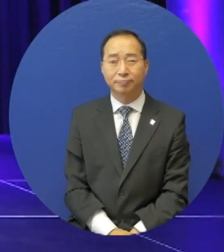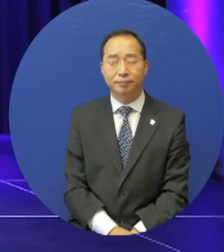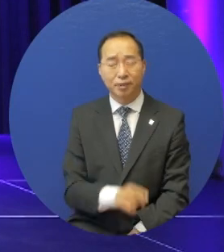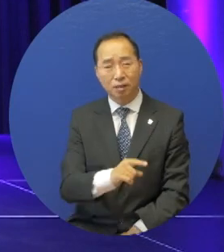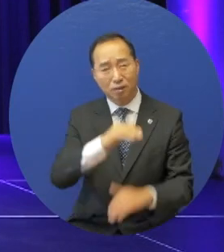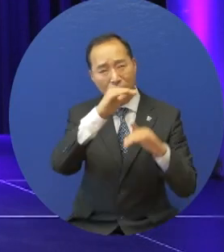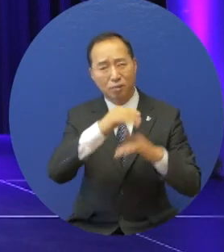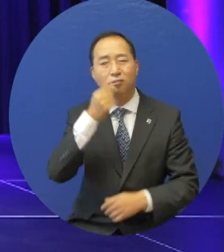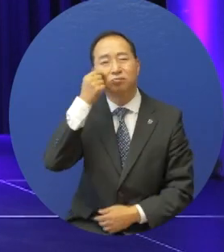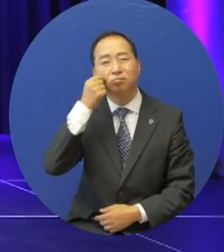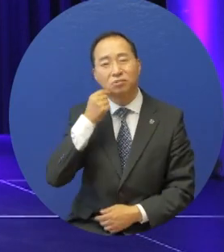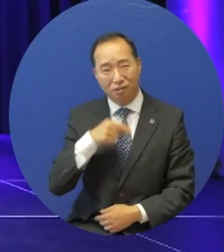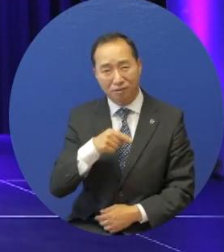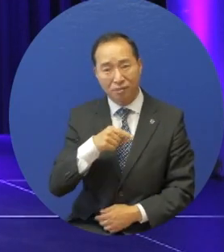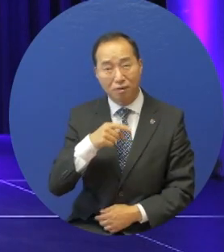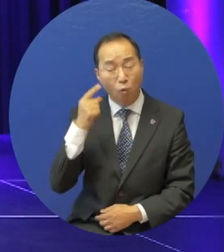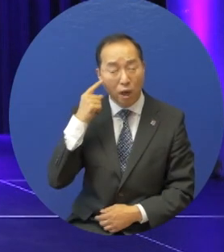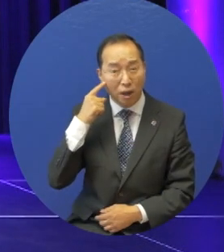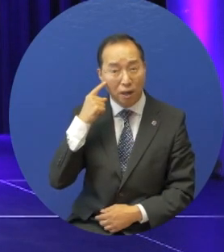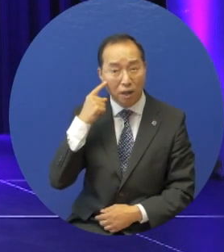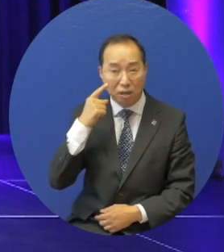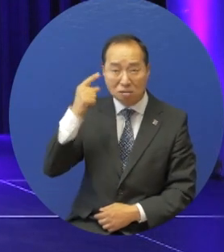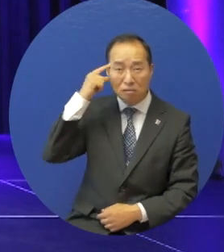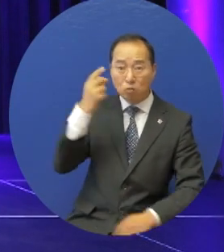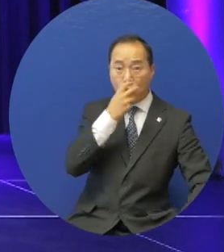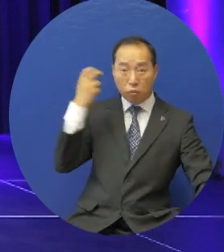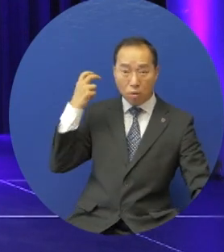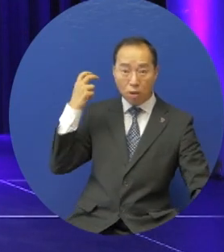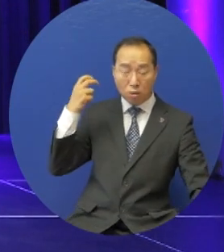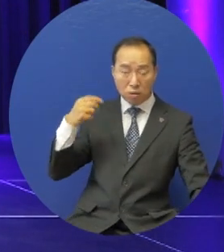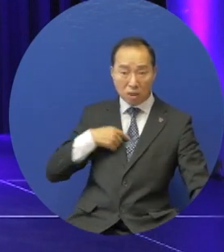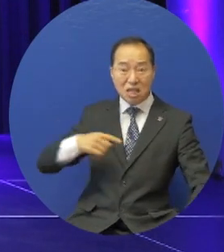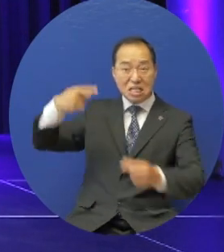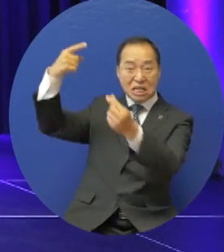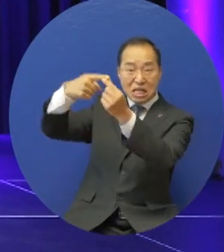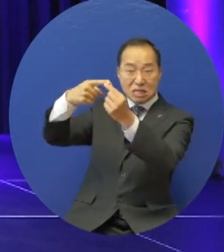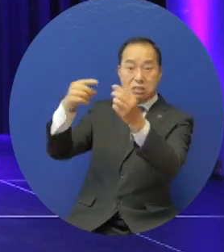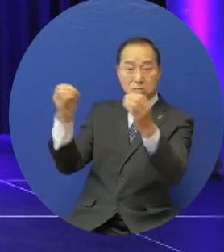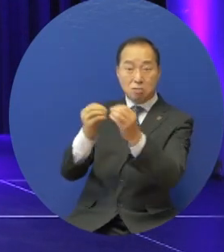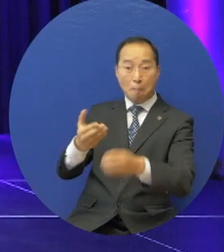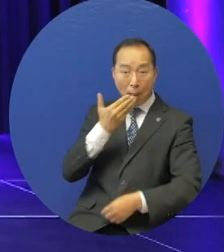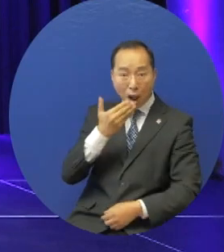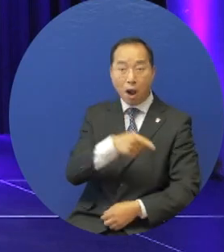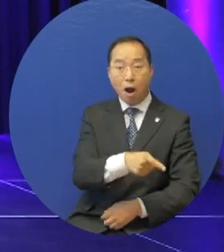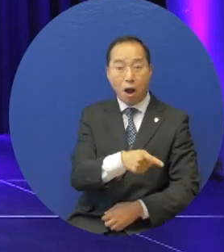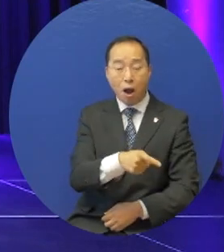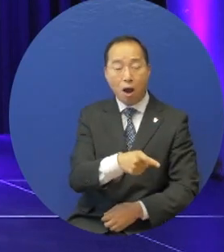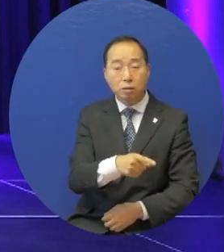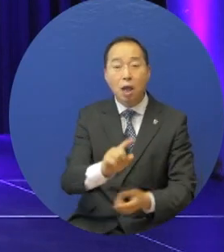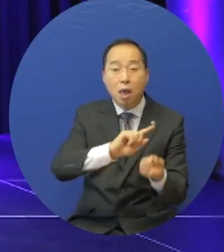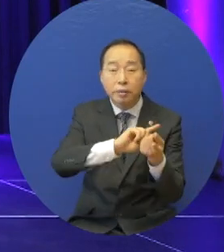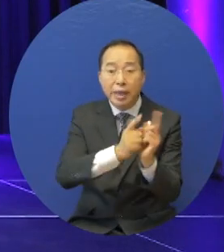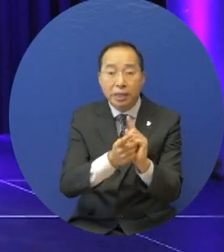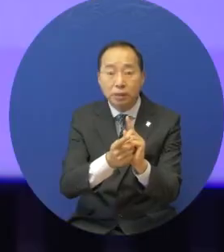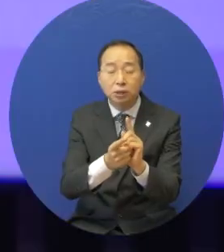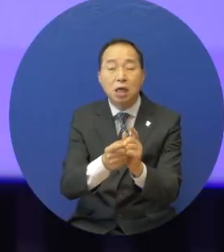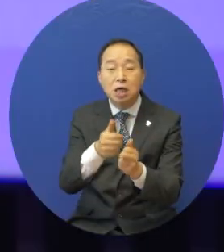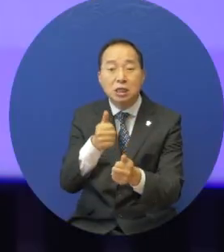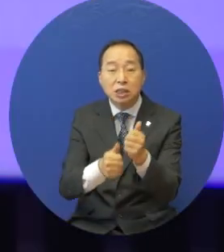굉장히 제가 볼 때는 눈물 나는 상황입니다. 마음만 먹으면 과거에 장원급제할 만한 사람이 왜 이런 짓을 하면서